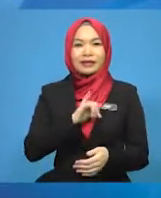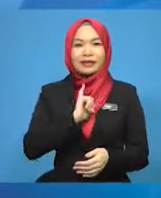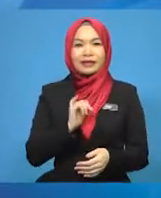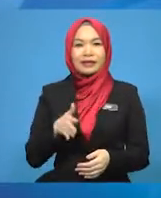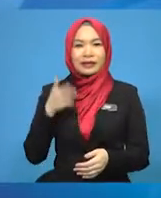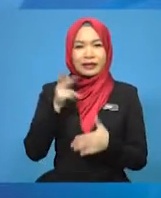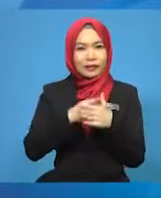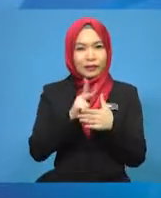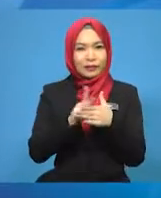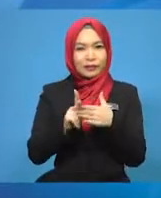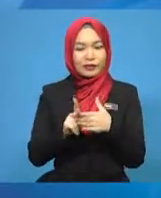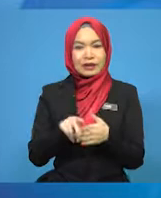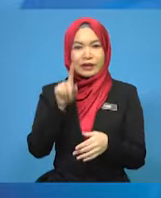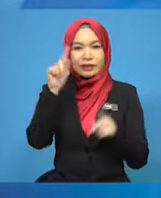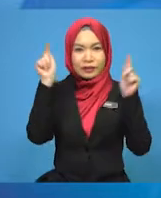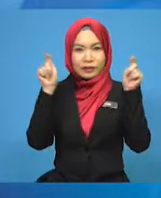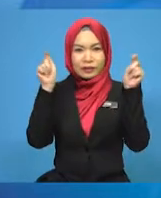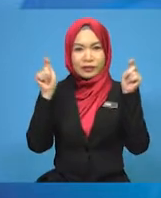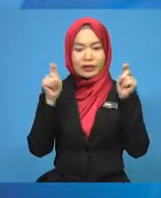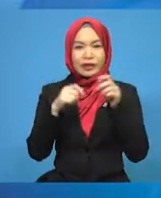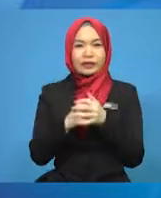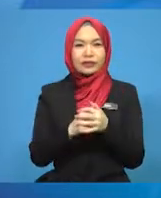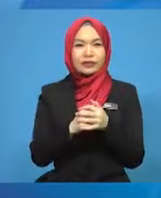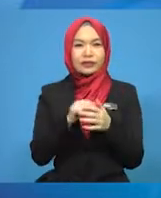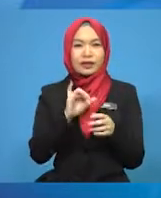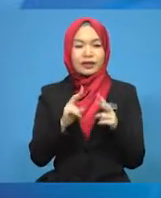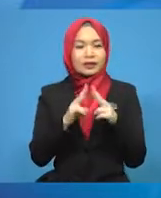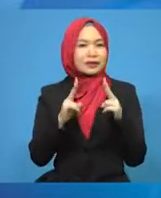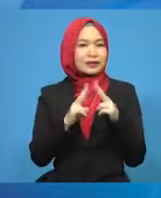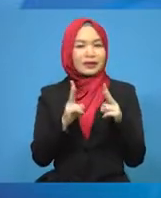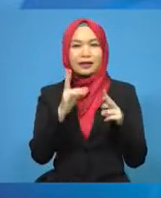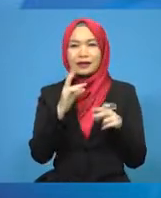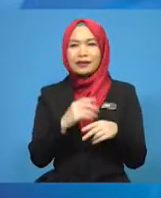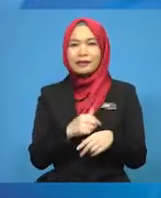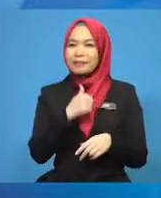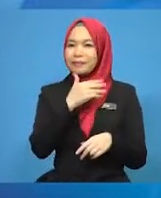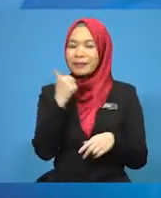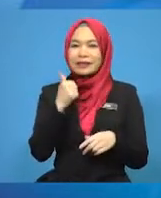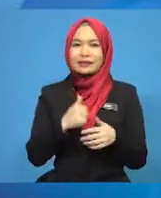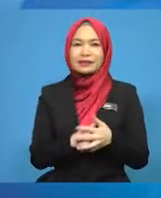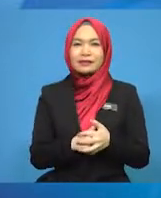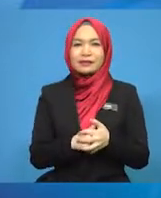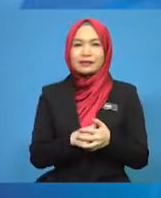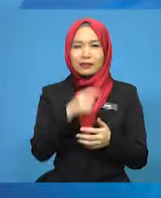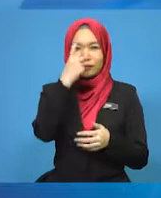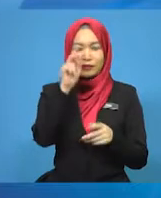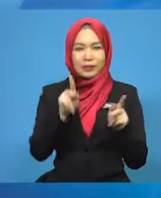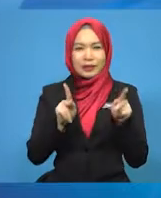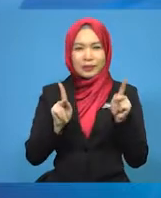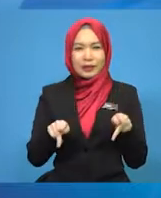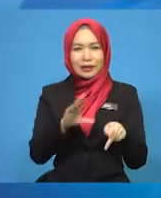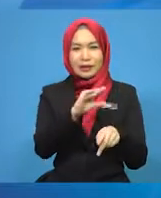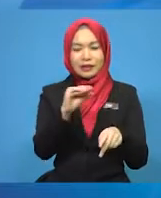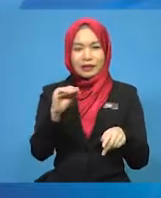sedikit sebanyak mengenai satu topik yang bagi saya sangat menarik buat semua, tak kira lah, baik pada pelajar maupun